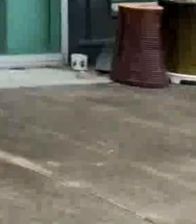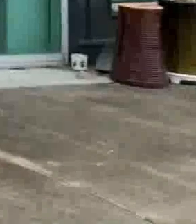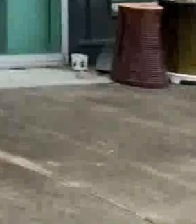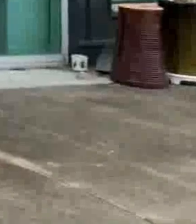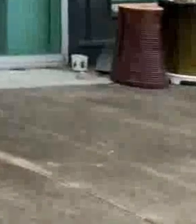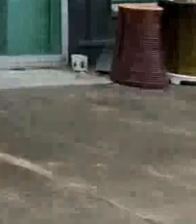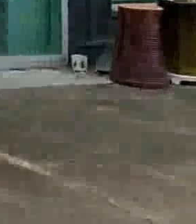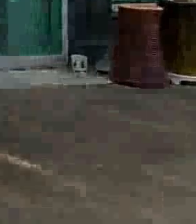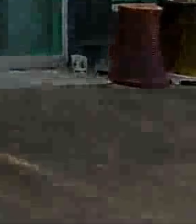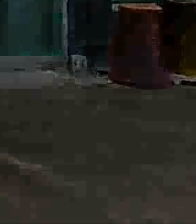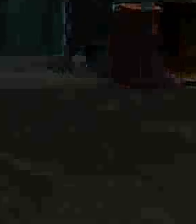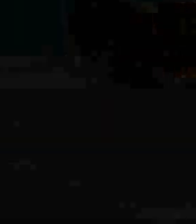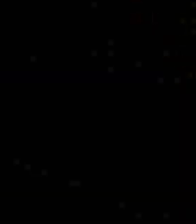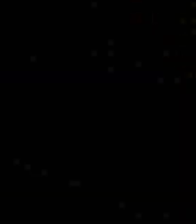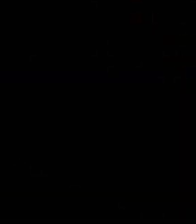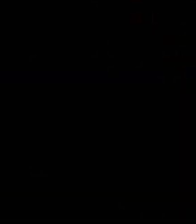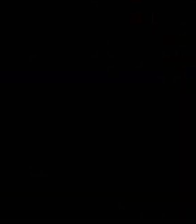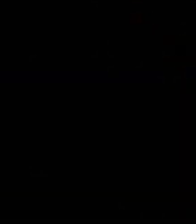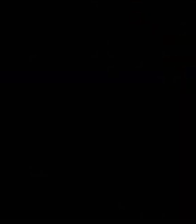광역정신건강복지센터입니다.